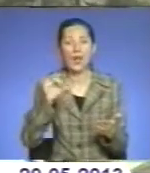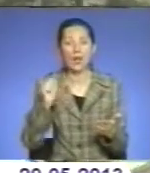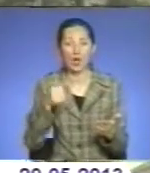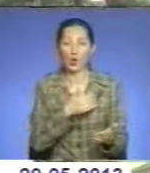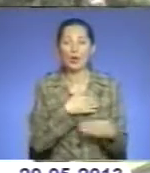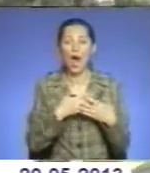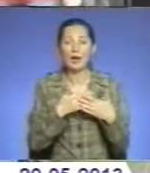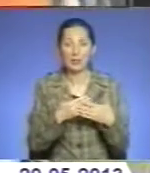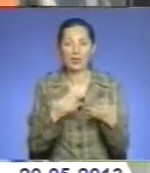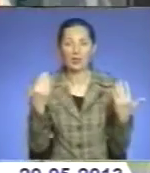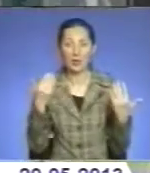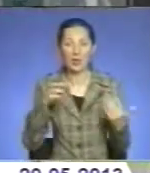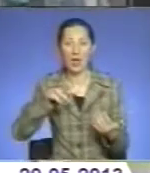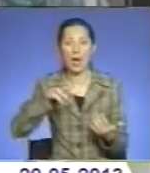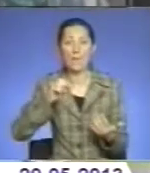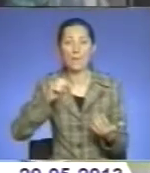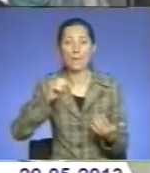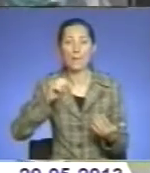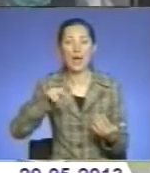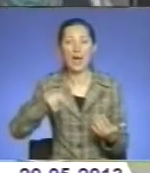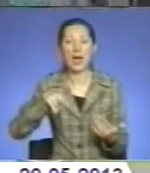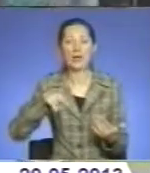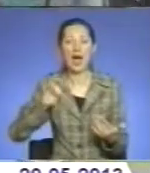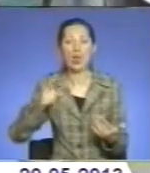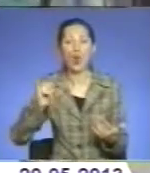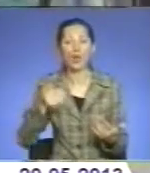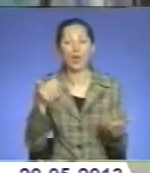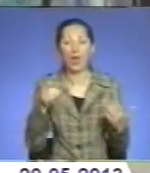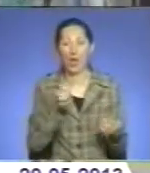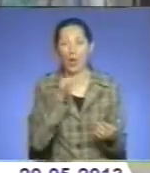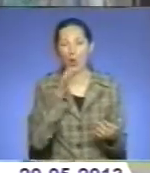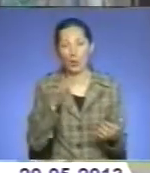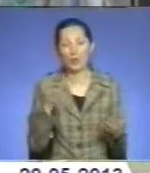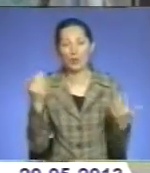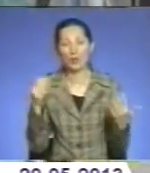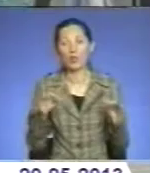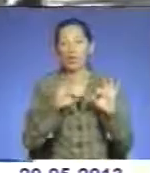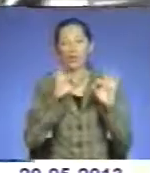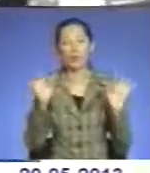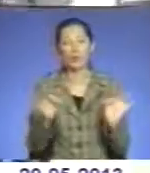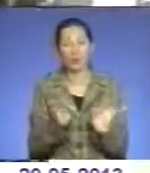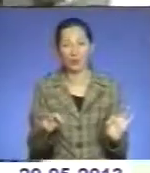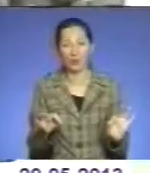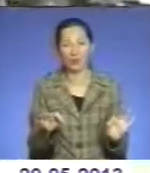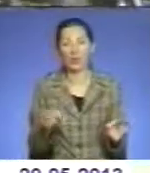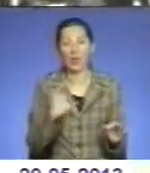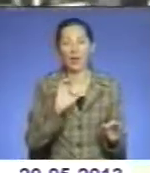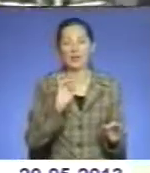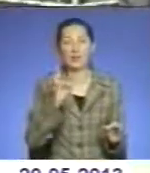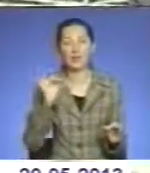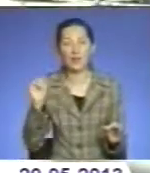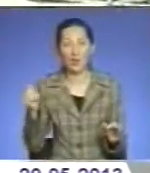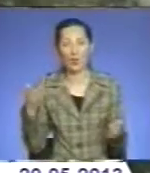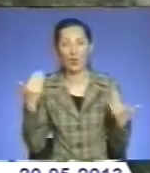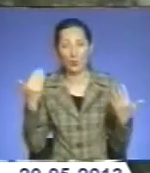то меланхоліки люблять відпочивати творчо. Для сангвініків підійде відпустка, сповнена яскравих вражень, а